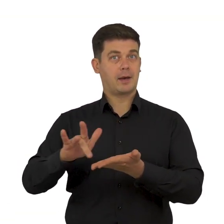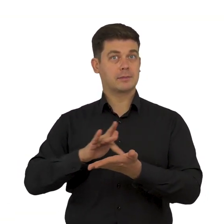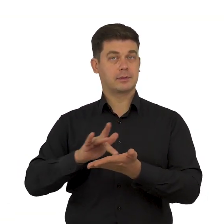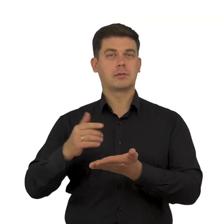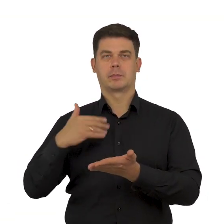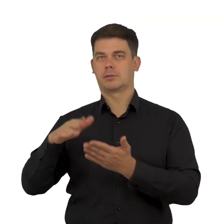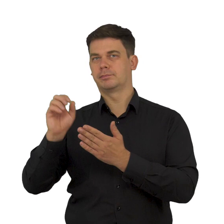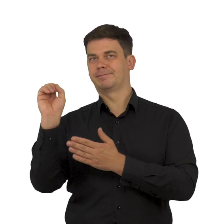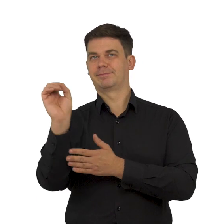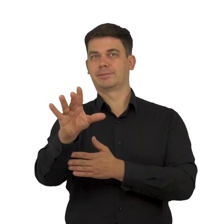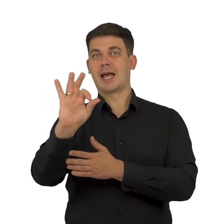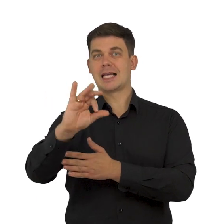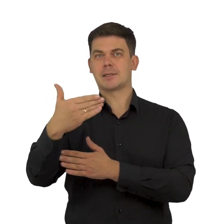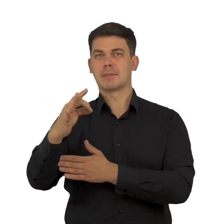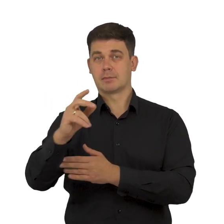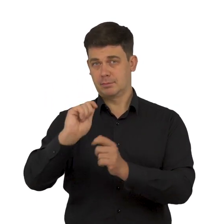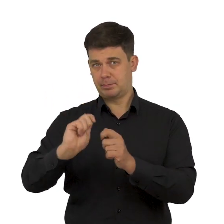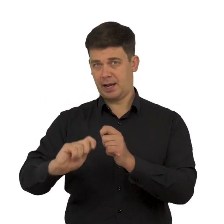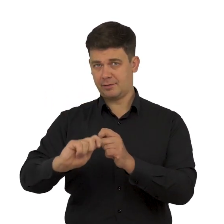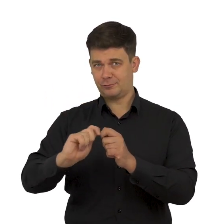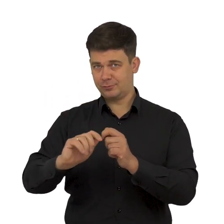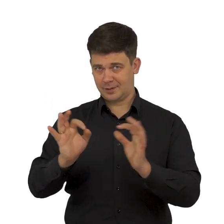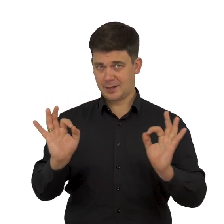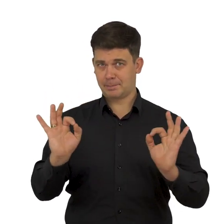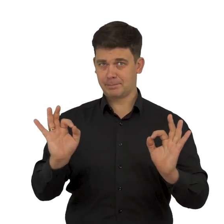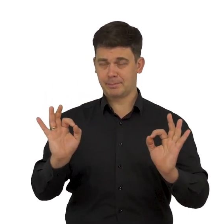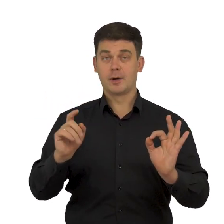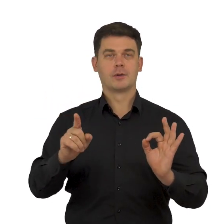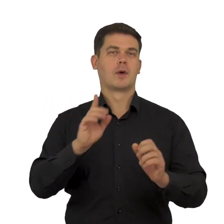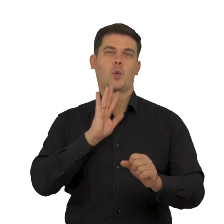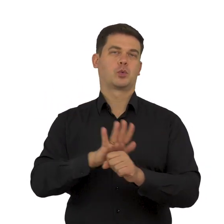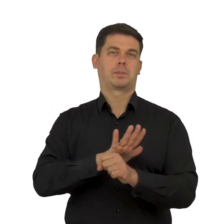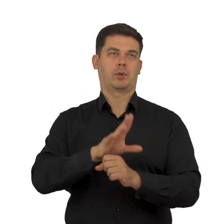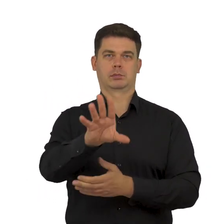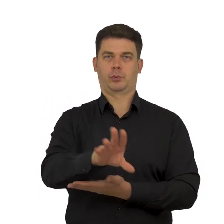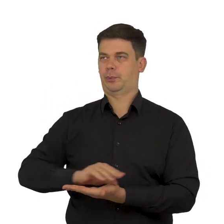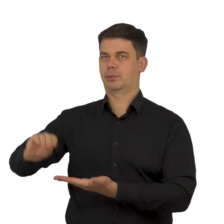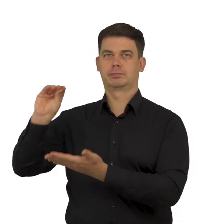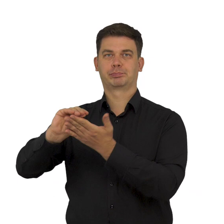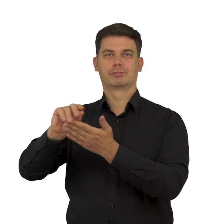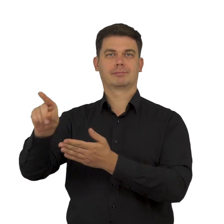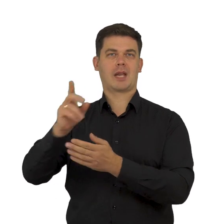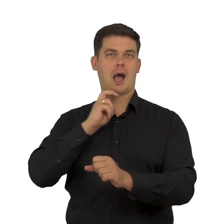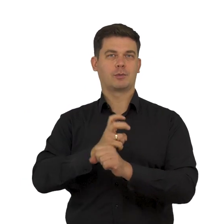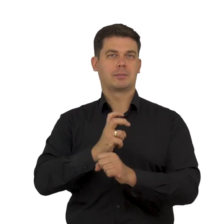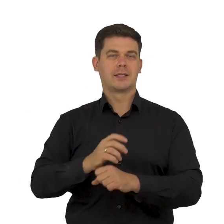Aplikacja wyśle nam SMS z kodem weryfikacyjnym, który uzupełni się automatycznie.